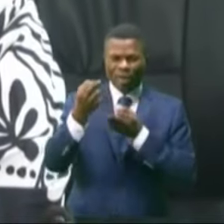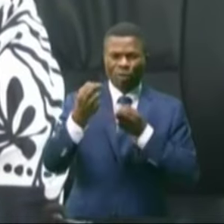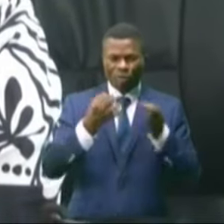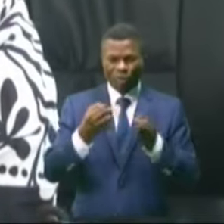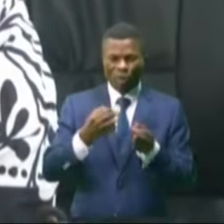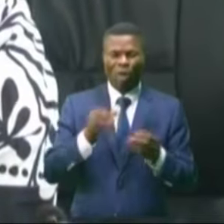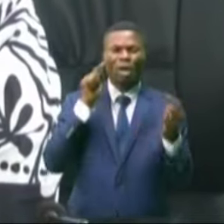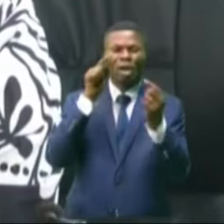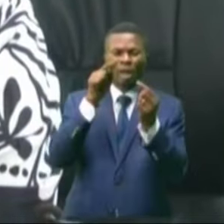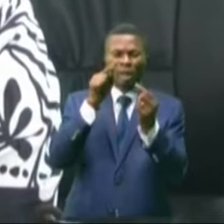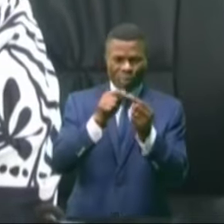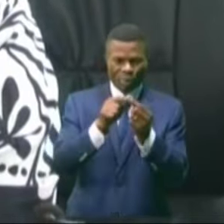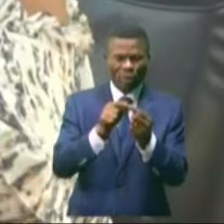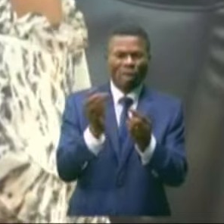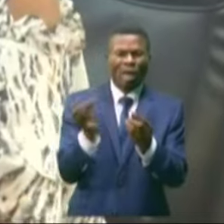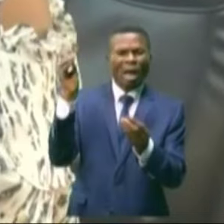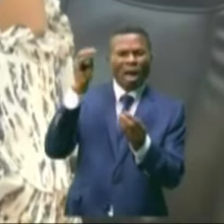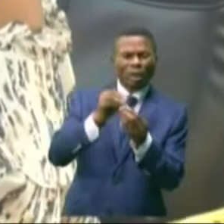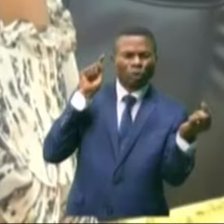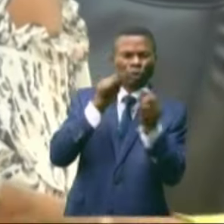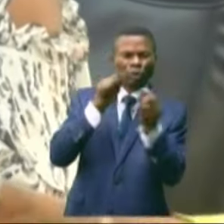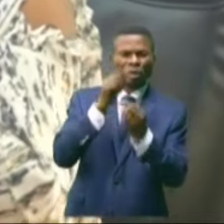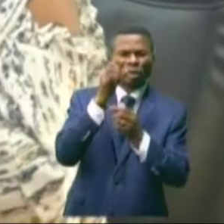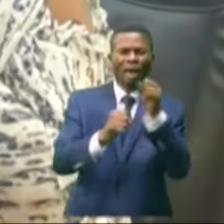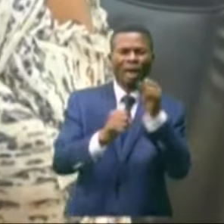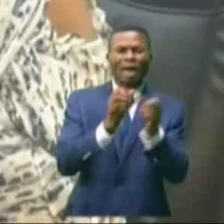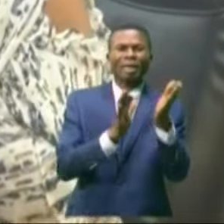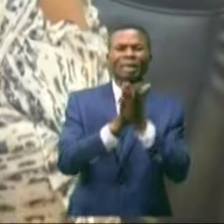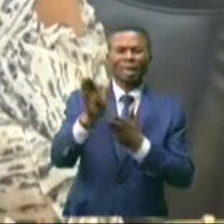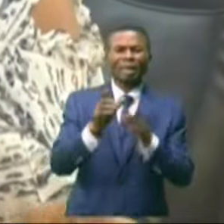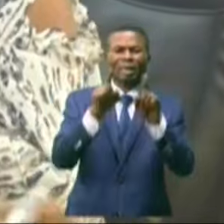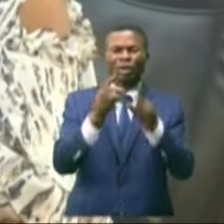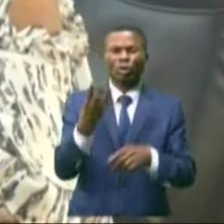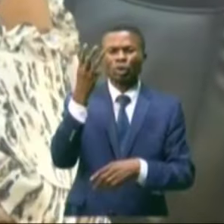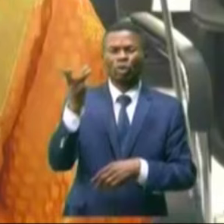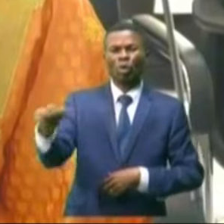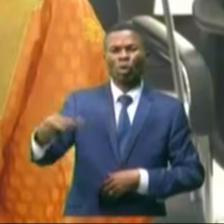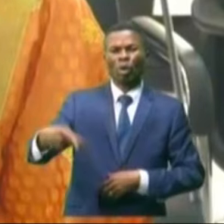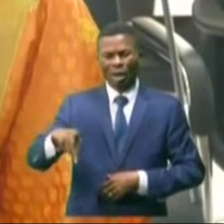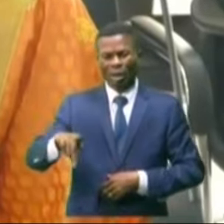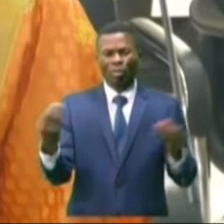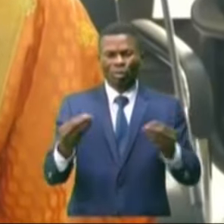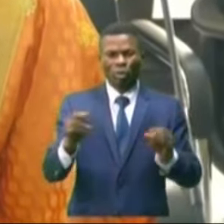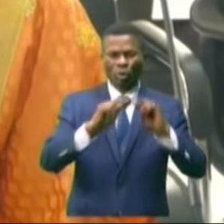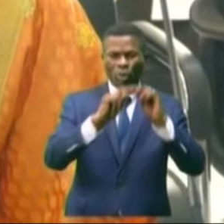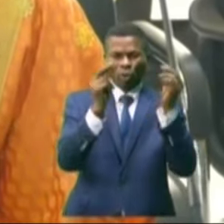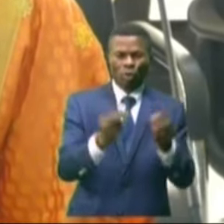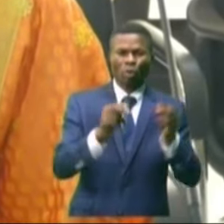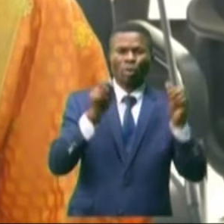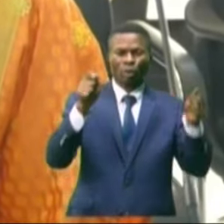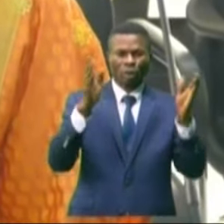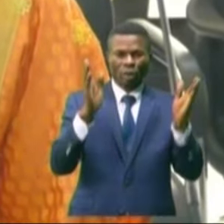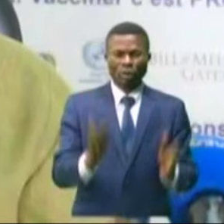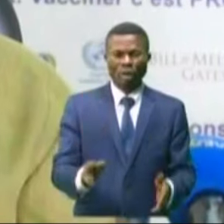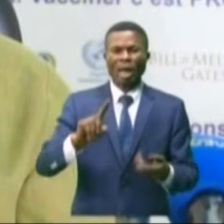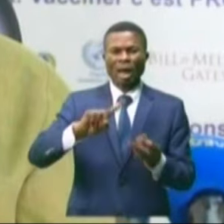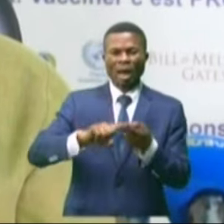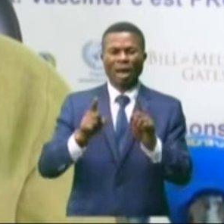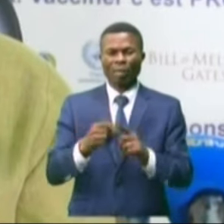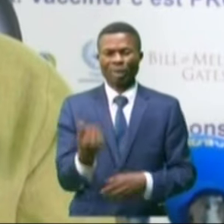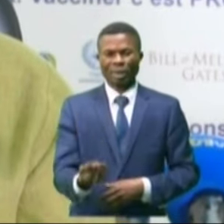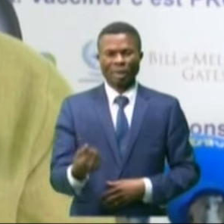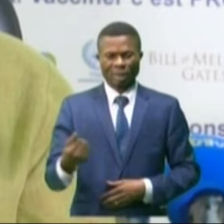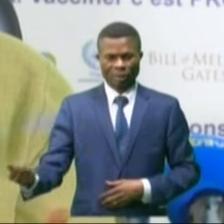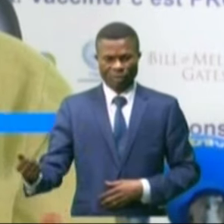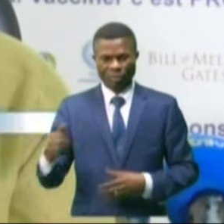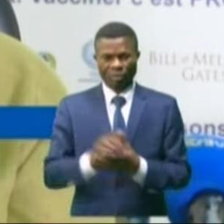raison d'élargissement de cette cible dans ces trois provinces aux journalistes, les réseaux des journalistes et amis de l'enfant. Les données